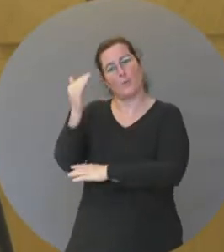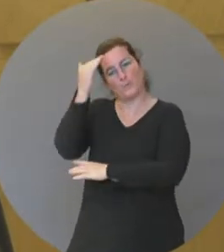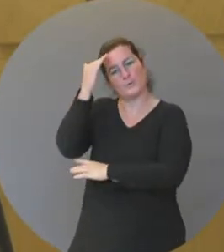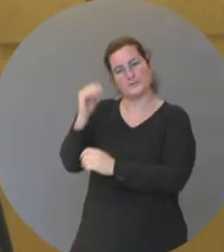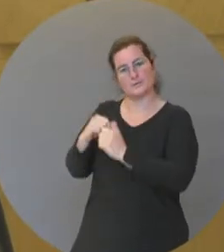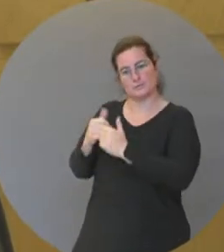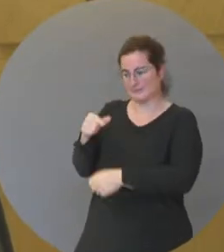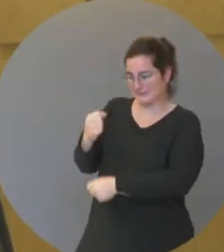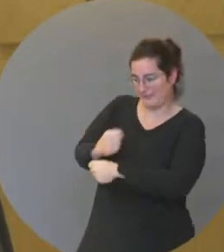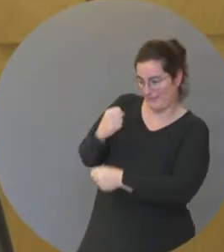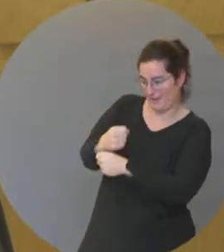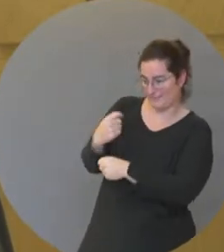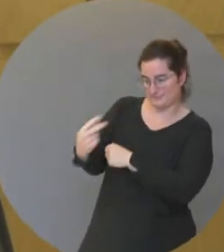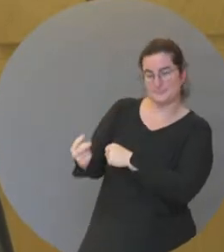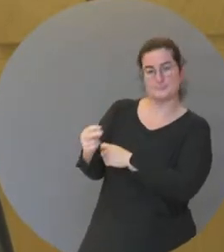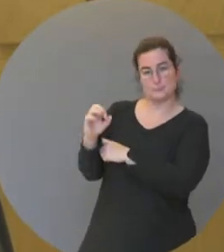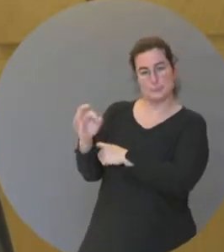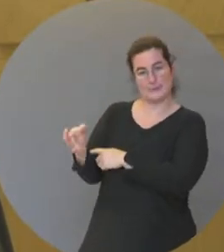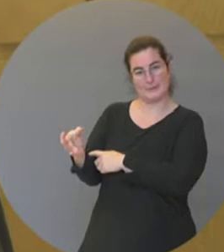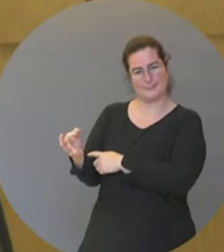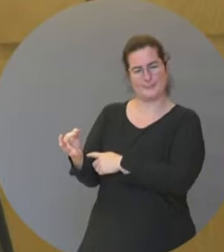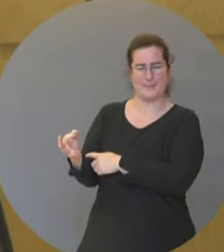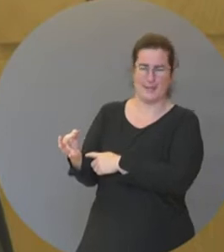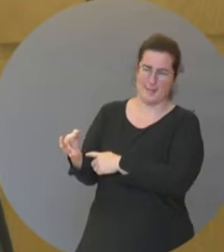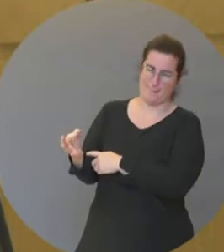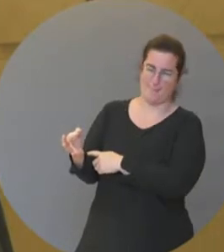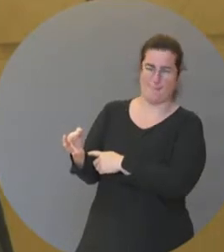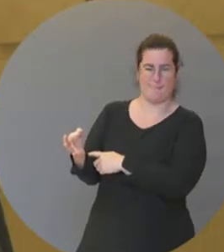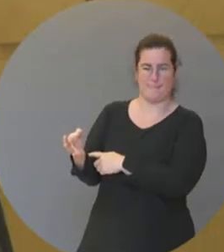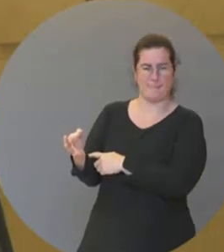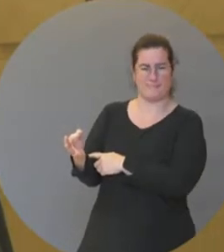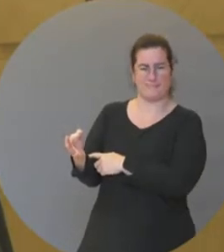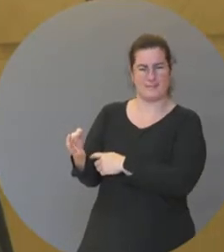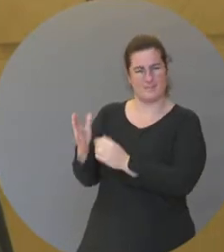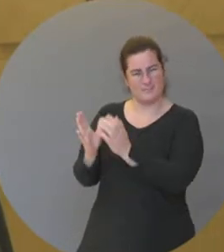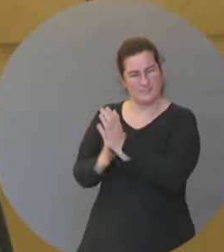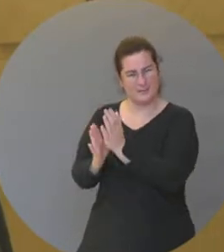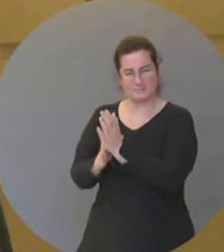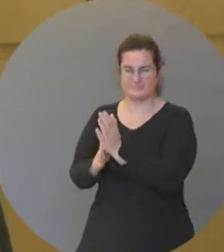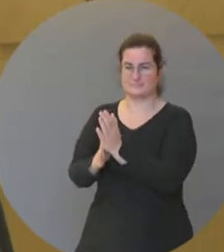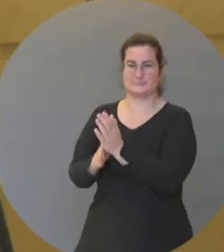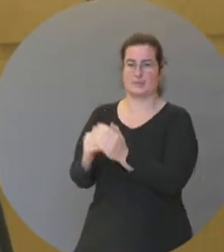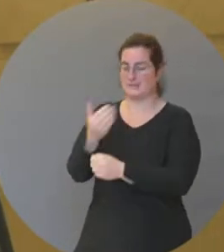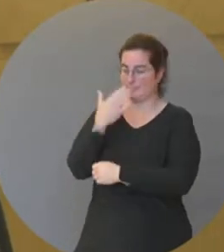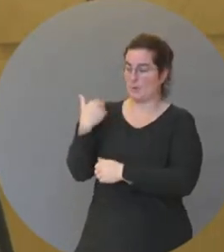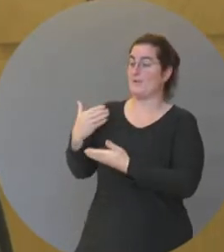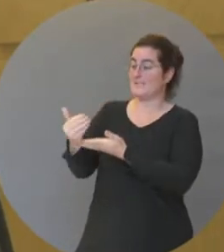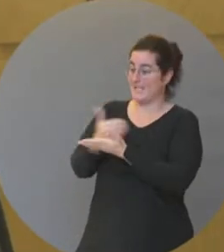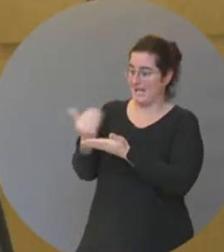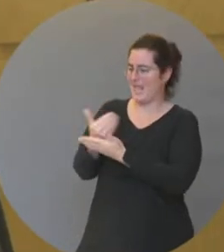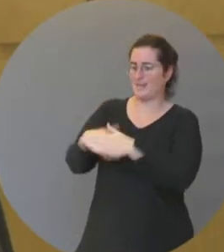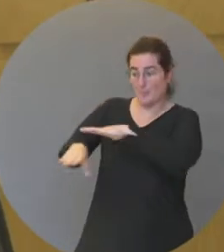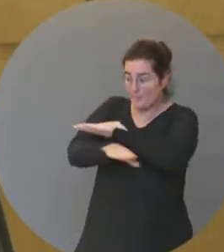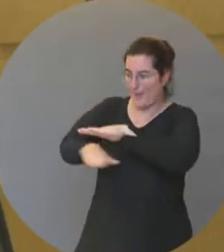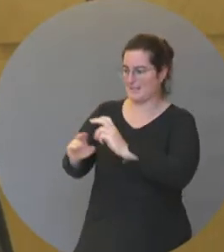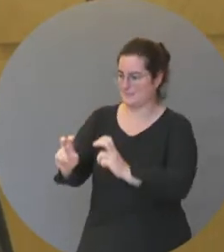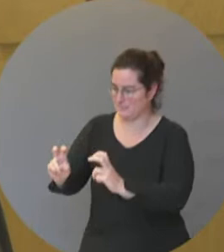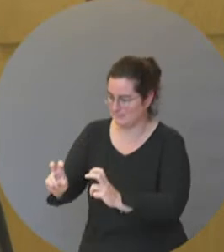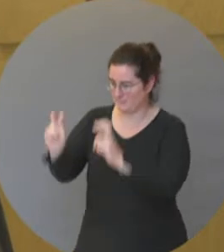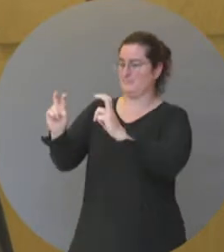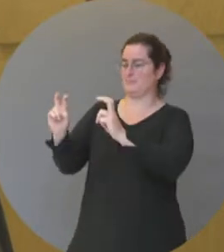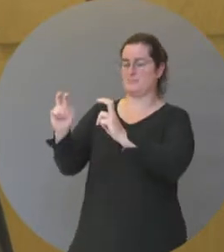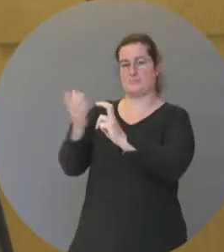l'action des personnels mais qui ne remplaceront jamais des améliorations salariales de base et puis